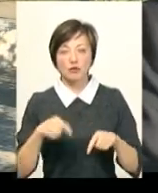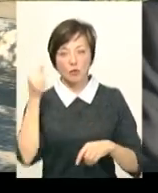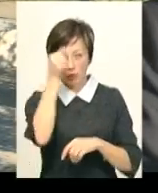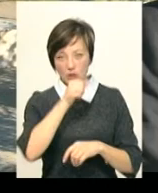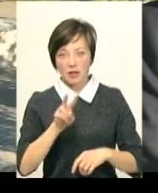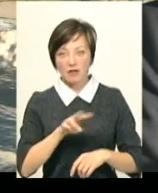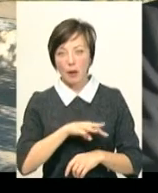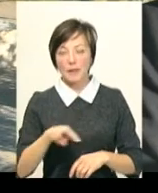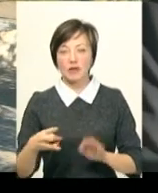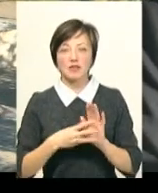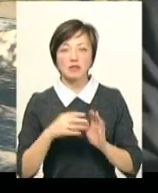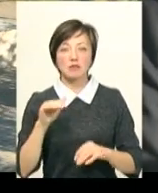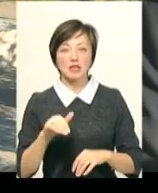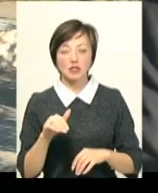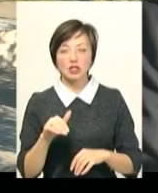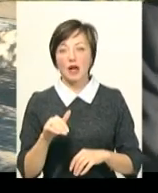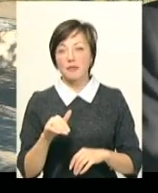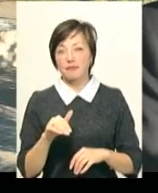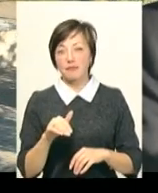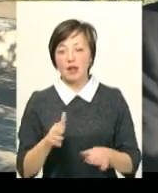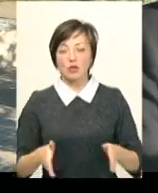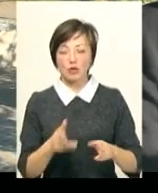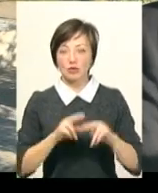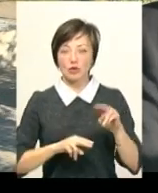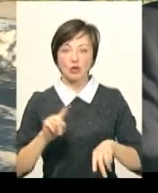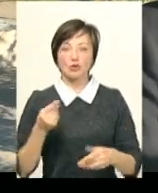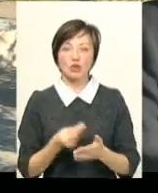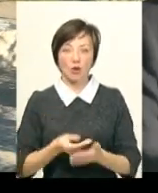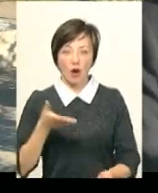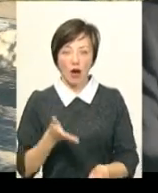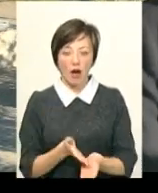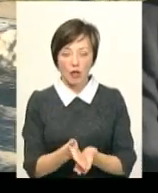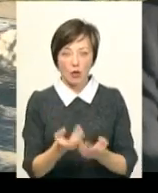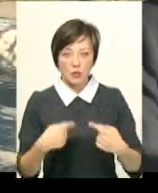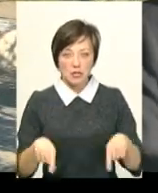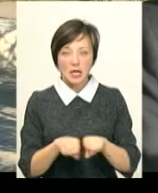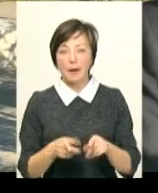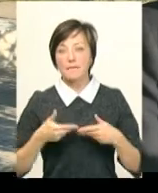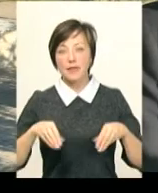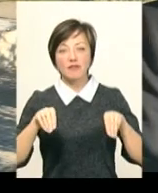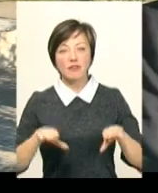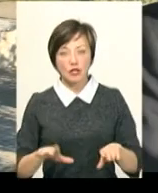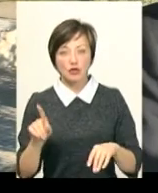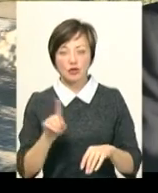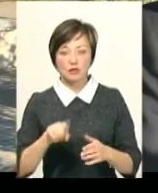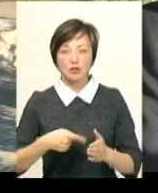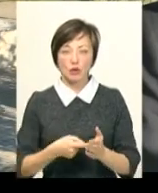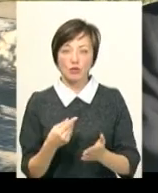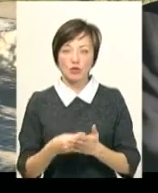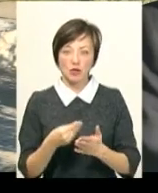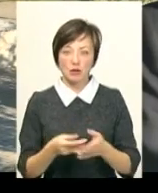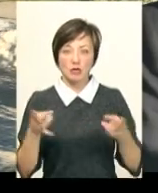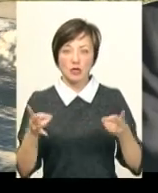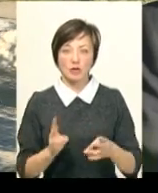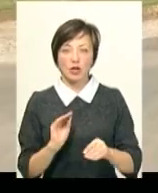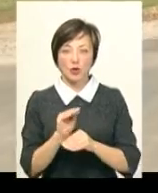це 2 мільйони 8 тисяч. Дорожне будівництво – це дуже дорога галузь. І ми вирішили, що і з міського бюджету